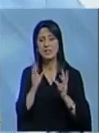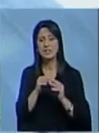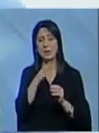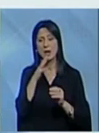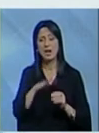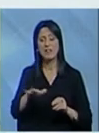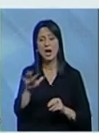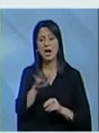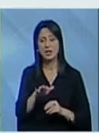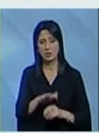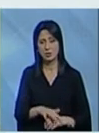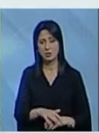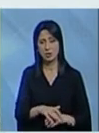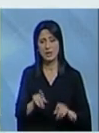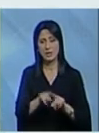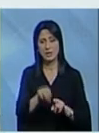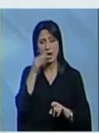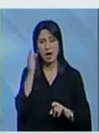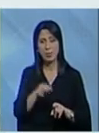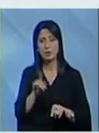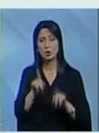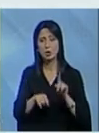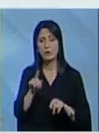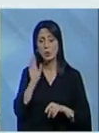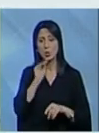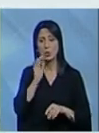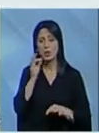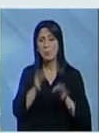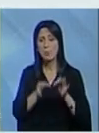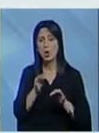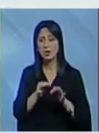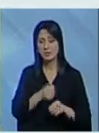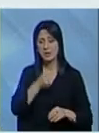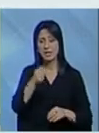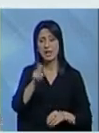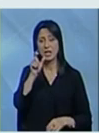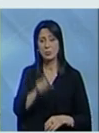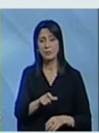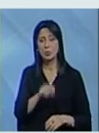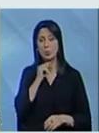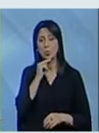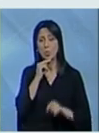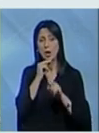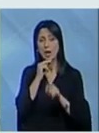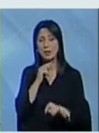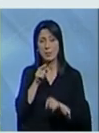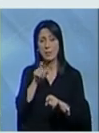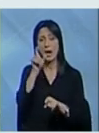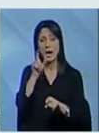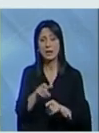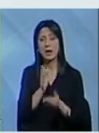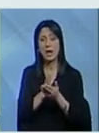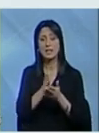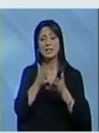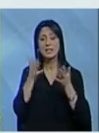ბევრ ქვეყანაში ესეთი გამოცდილება არის ზოგადად, როდესაც მოსამართლე დილიშნება ადამიანი, ყურადღებას აქცევენ, რომ ამ ადამიანს